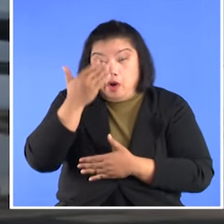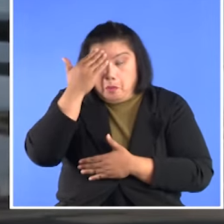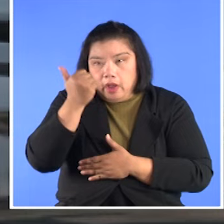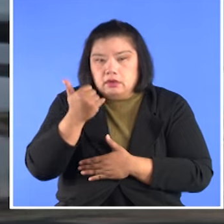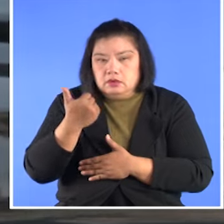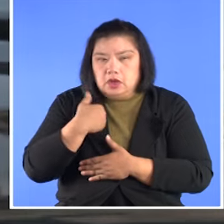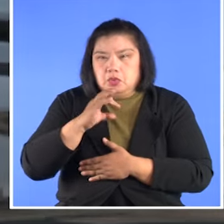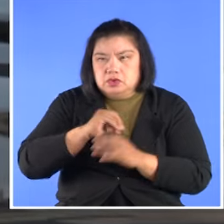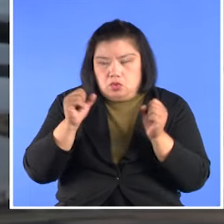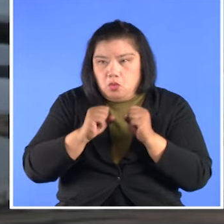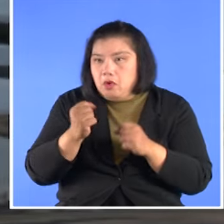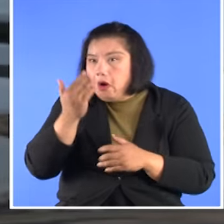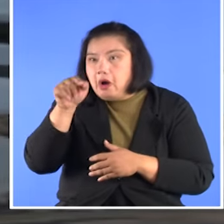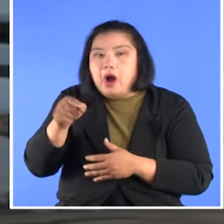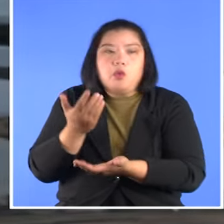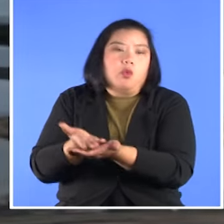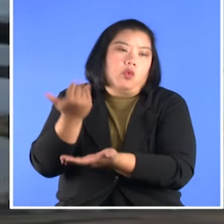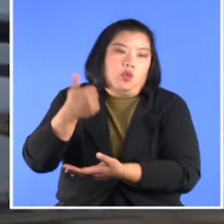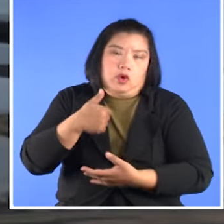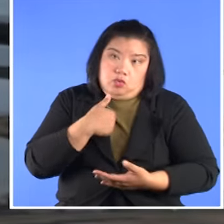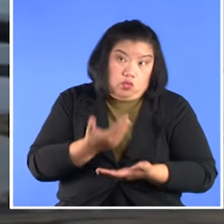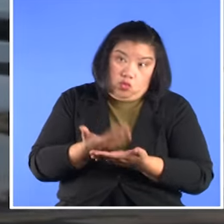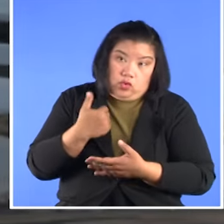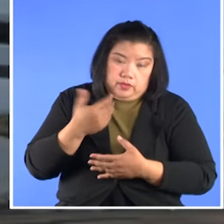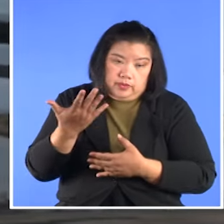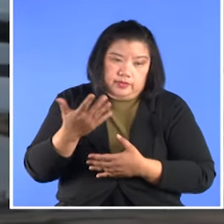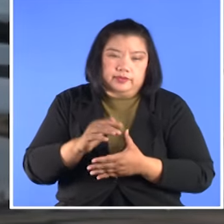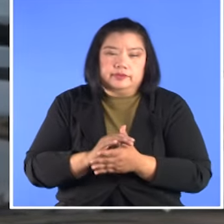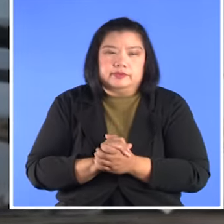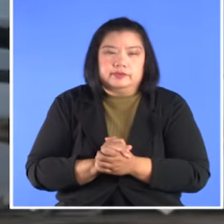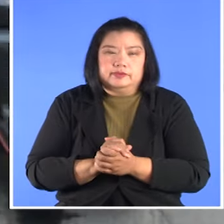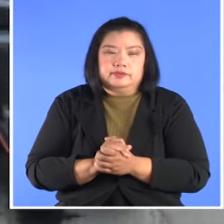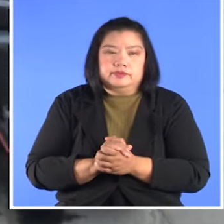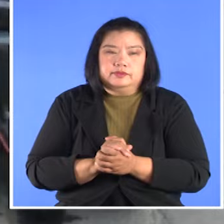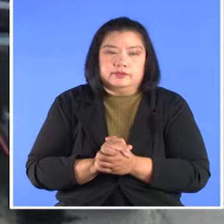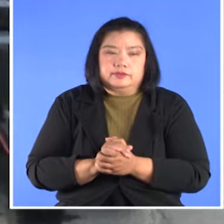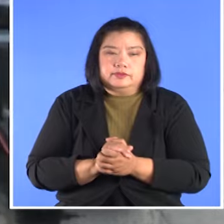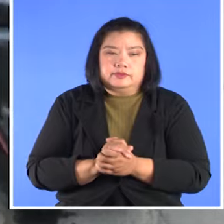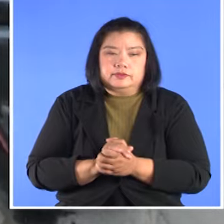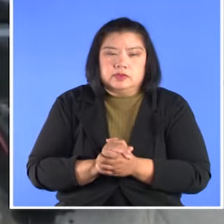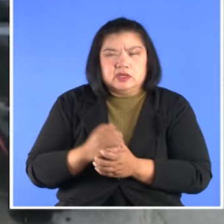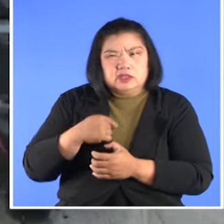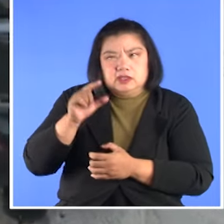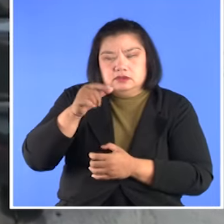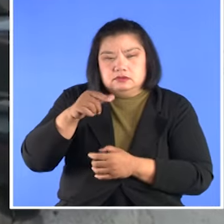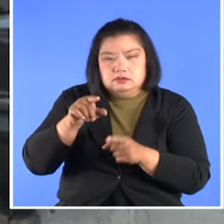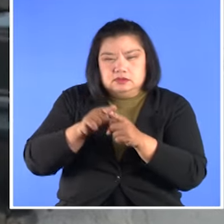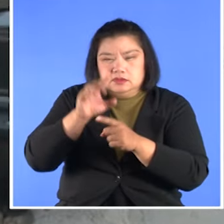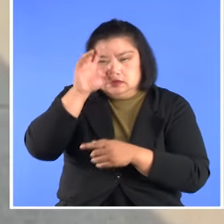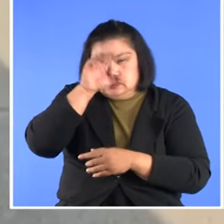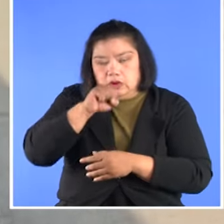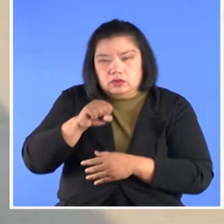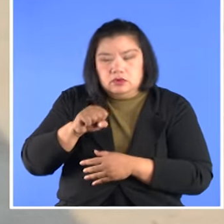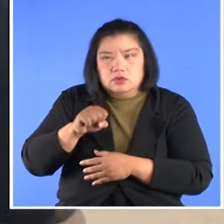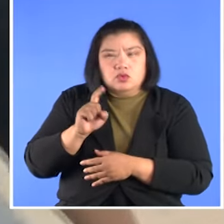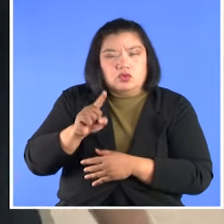เงินน่ะค่ะหนูไม่ได้มีเท่าเขานี่อ่านี่นะครับเนี่ยผู้เสียหายเธอก็สงสัยนะรู้อยู่ว่าใครเป็นใคร